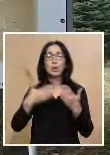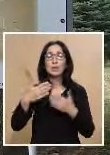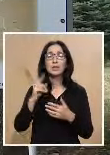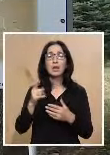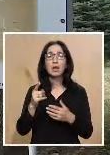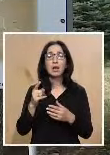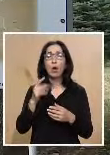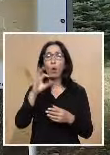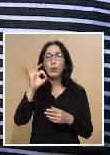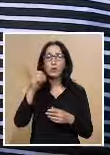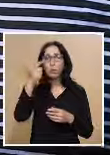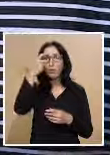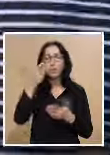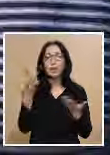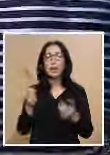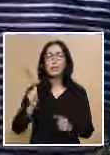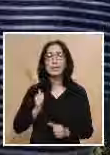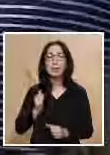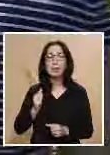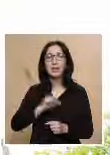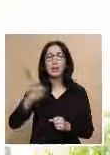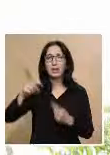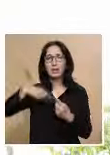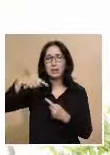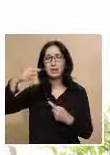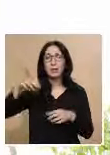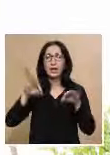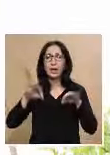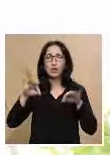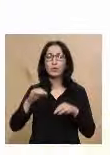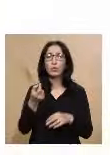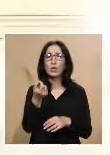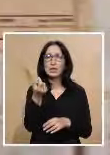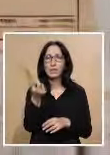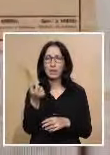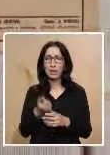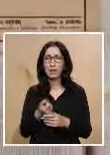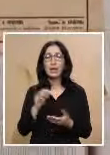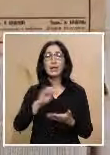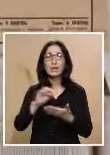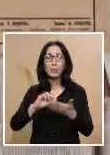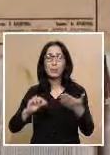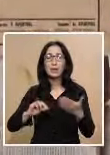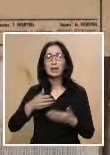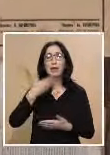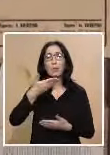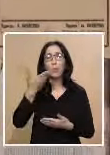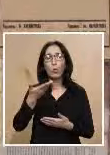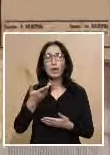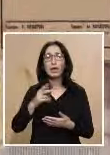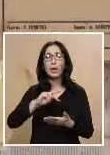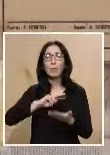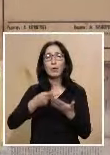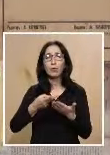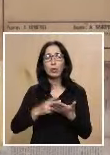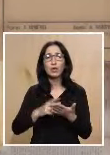и семезнание Образцов Чифлик. Как се съхранява и развива качеството на сортовете. За писателя, поета и преводача с